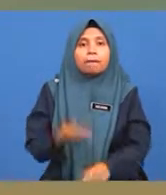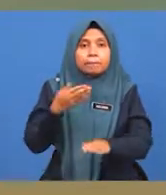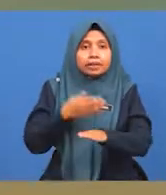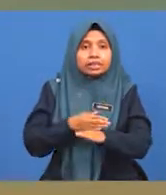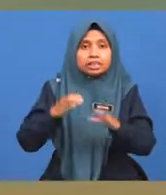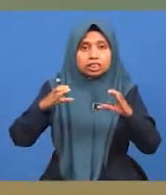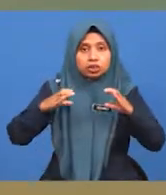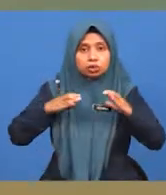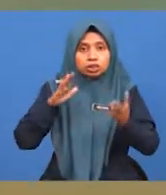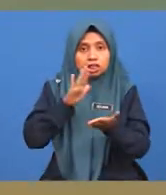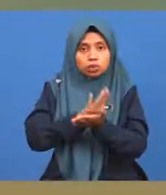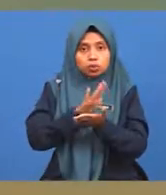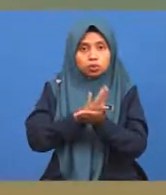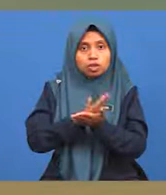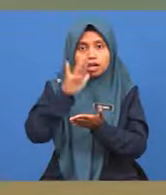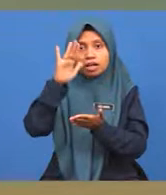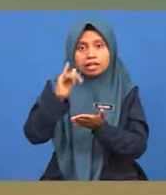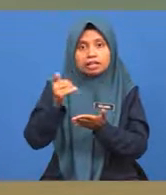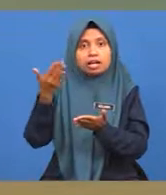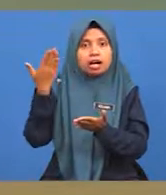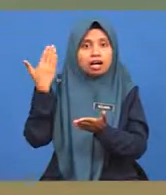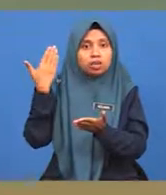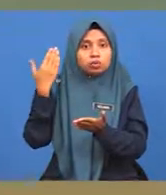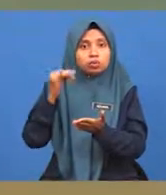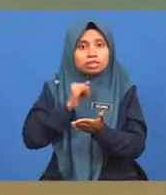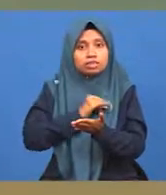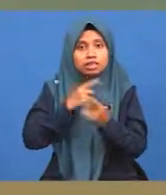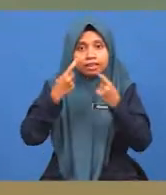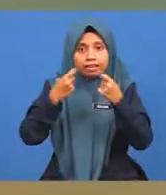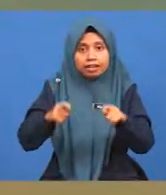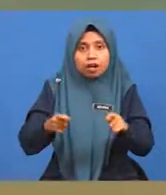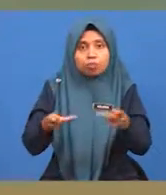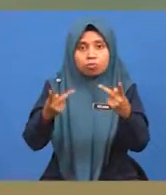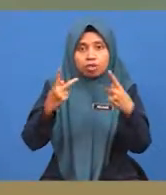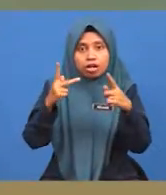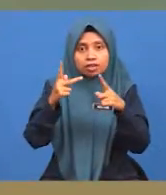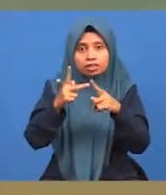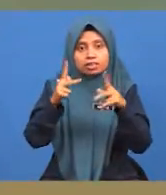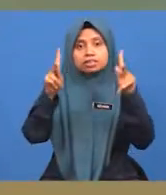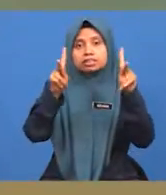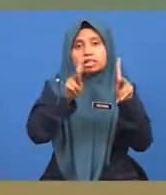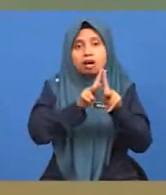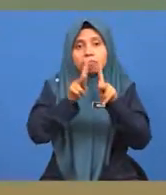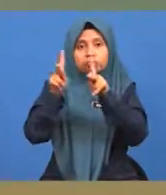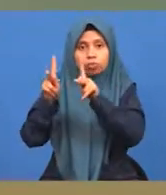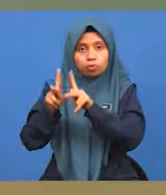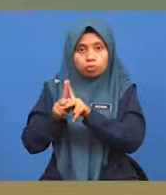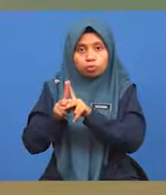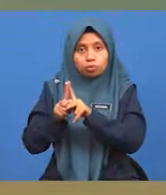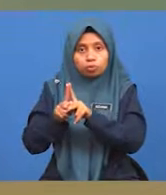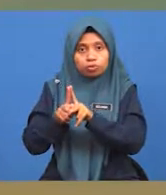Pada cuti sekolah yang lalu, saya telah pulang ke kampung.